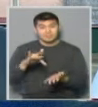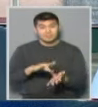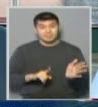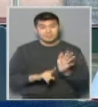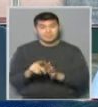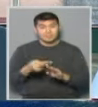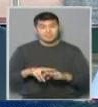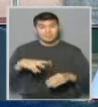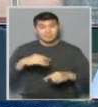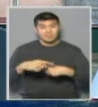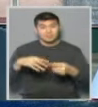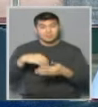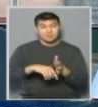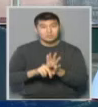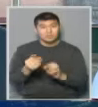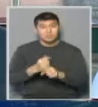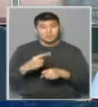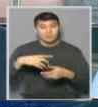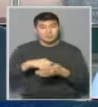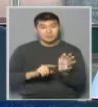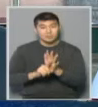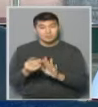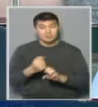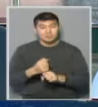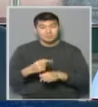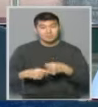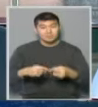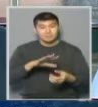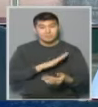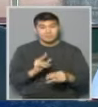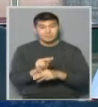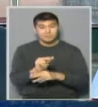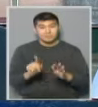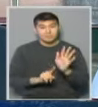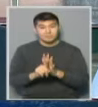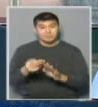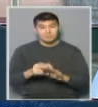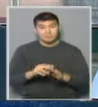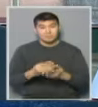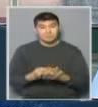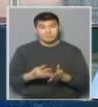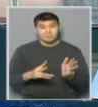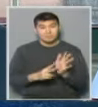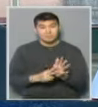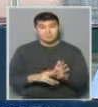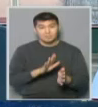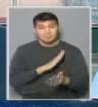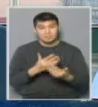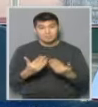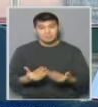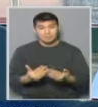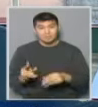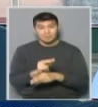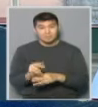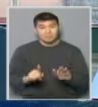толып. Сол себептен мына мостты ремонтқа қойған себебі средний ремонт жасалған. 4 деформационный шовтан 3-үн біз